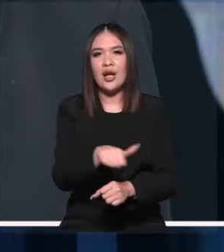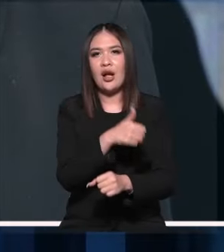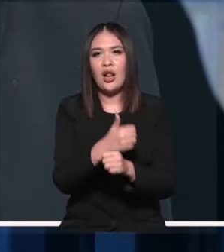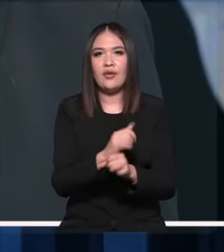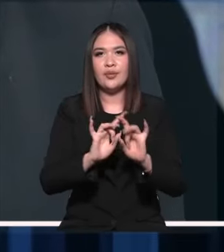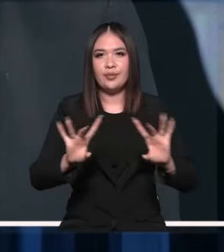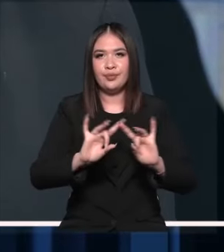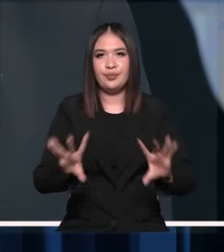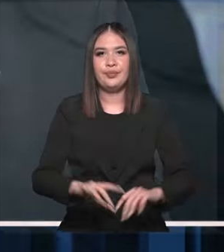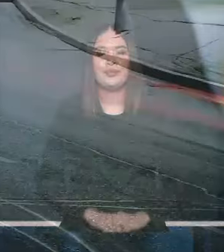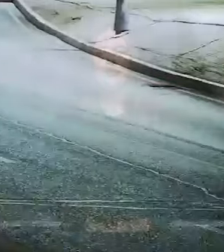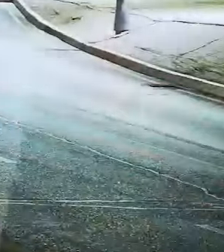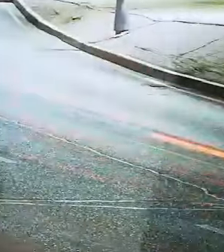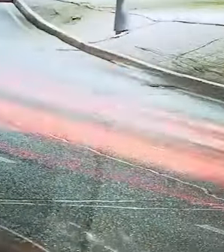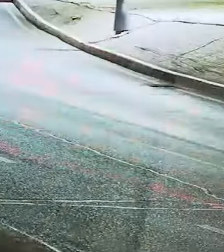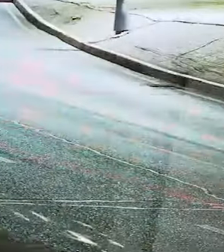о главном.